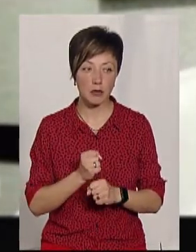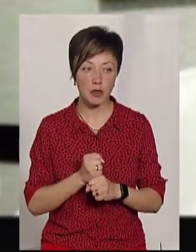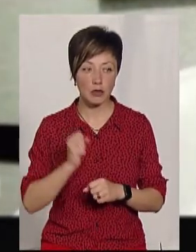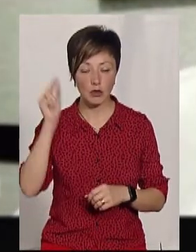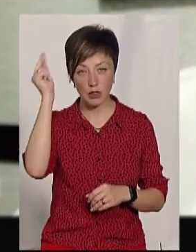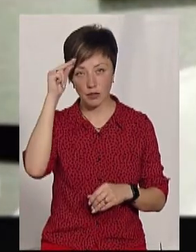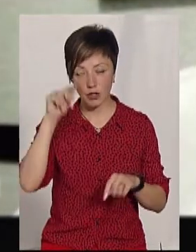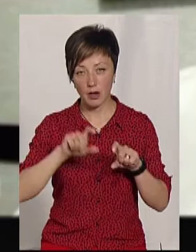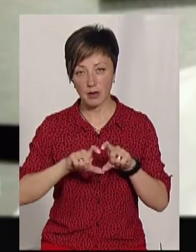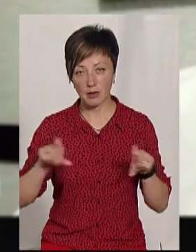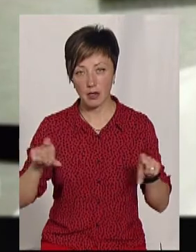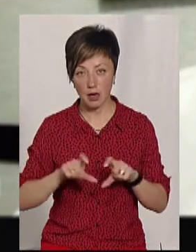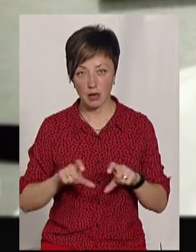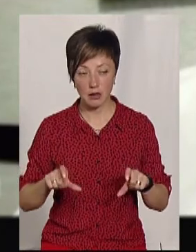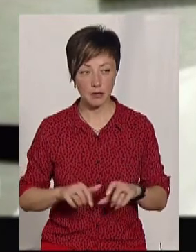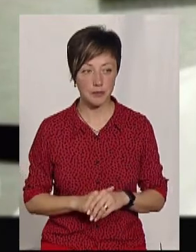запрацюють навчальні